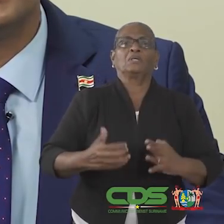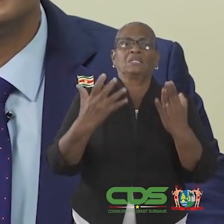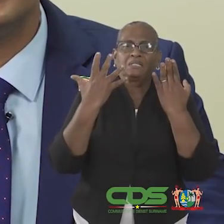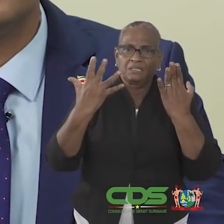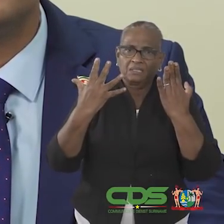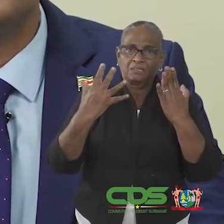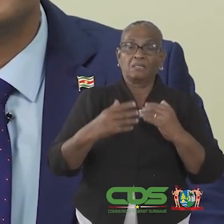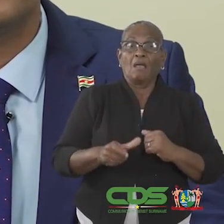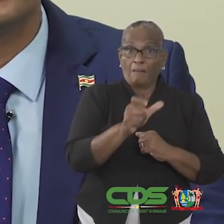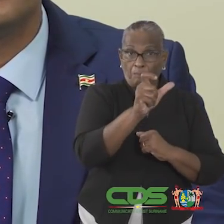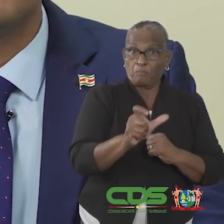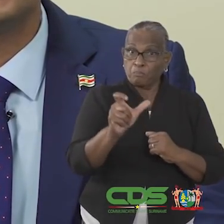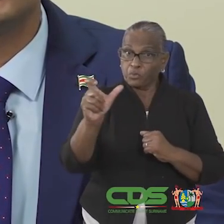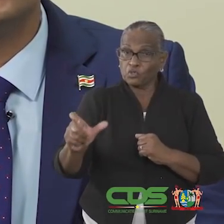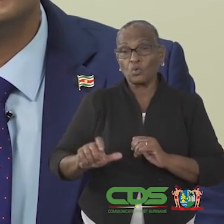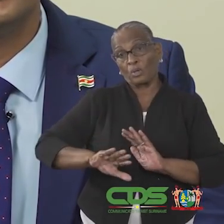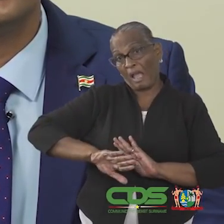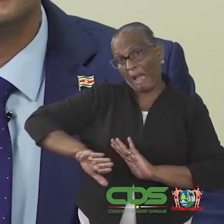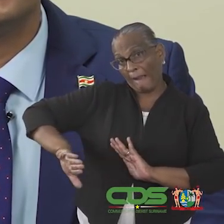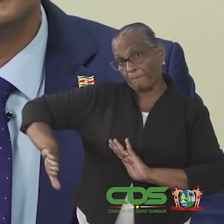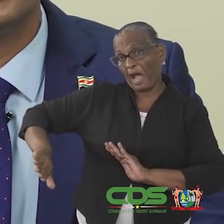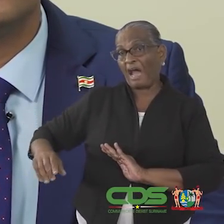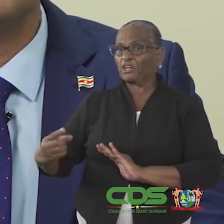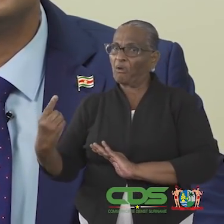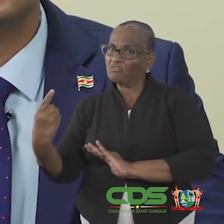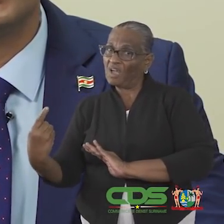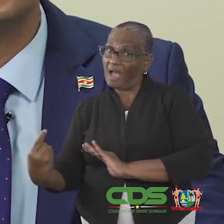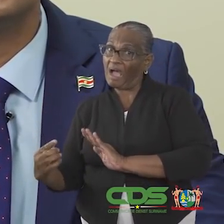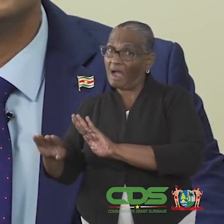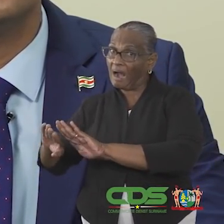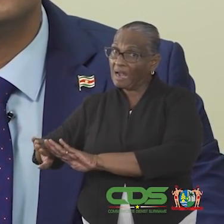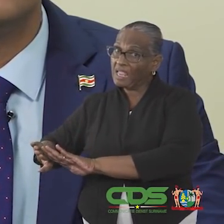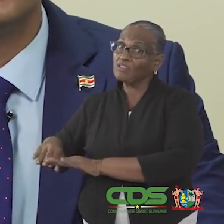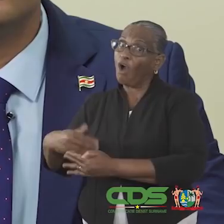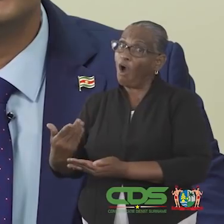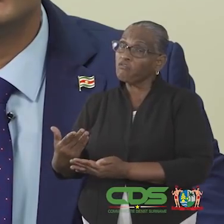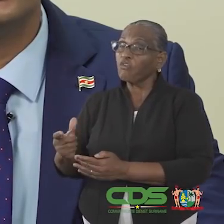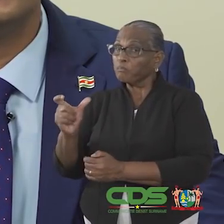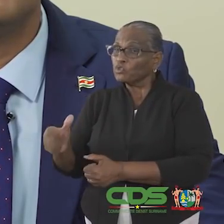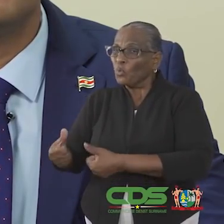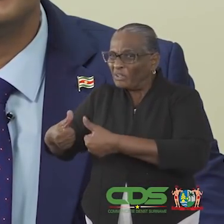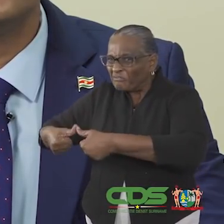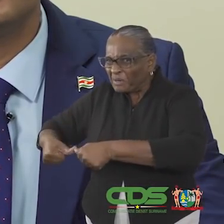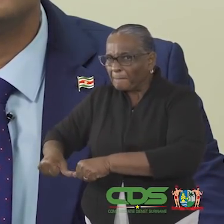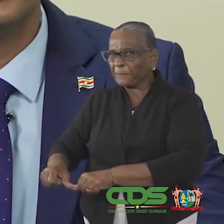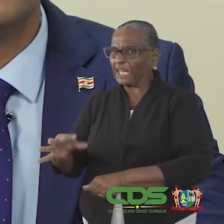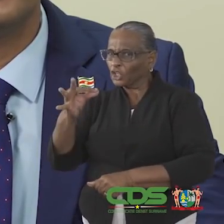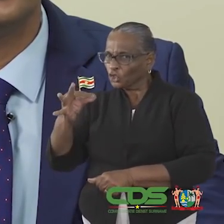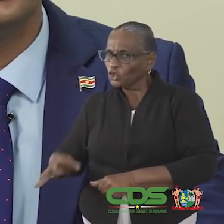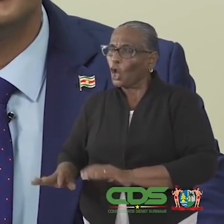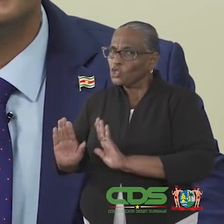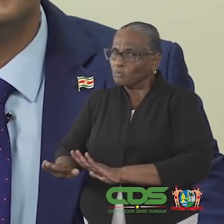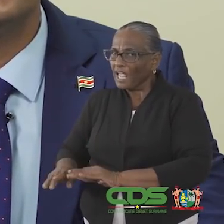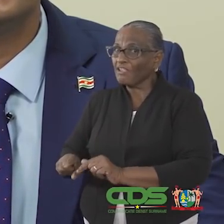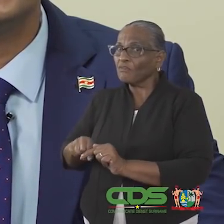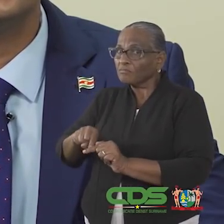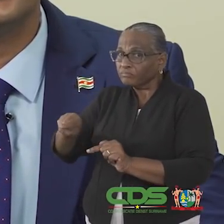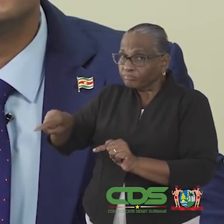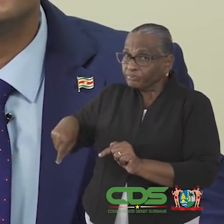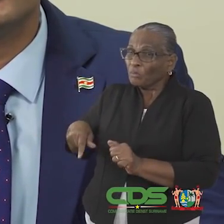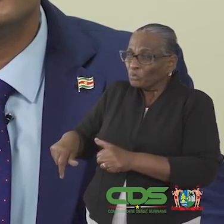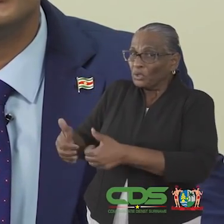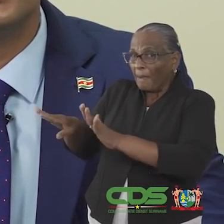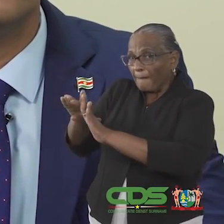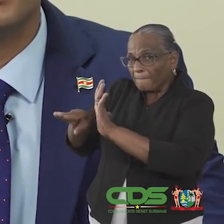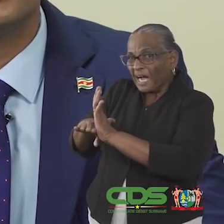Maatregel 10. Personen in quarantaine of isolatie, maar ook personen die verplicht thuis blijven, dienen zich